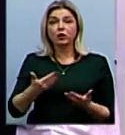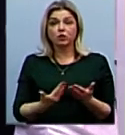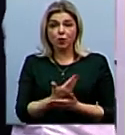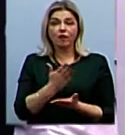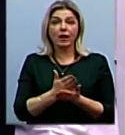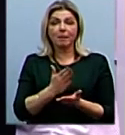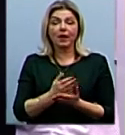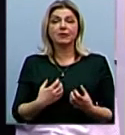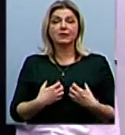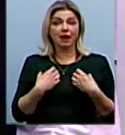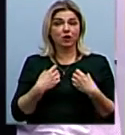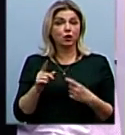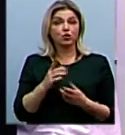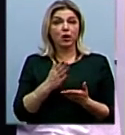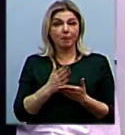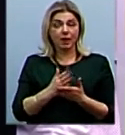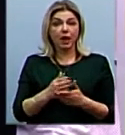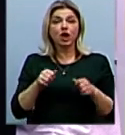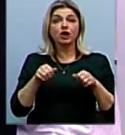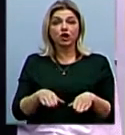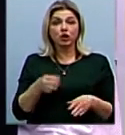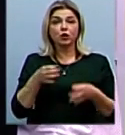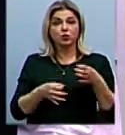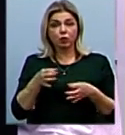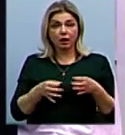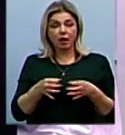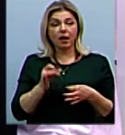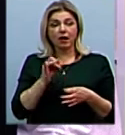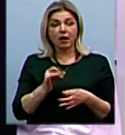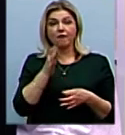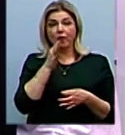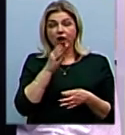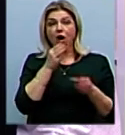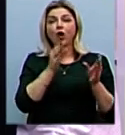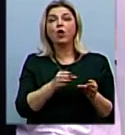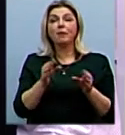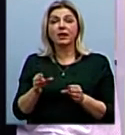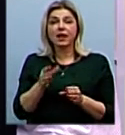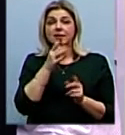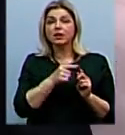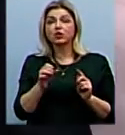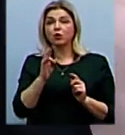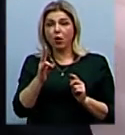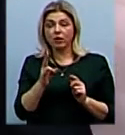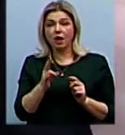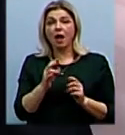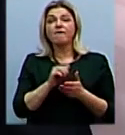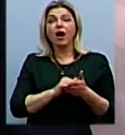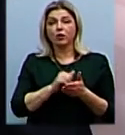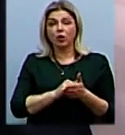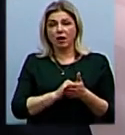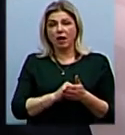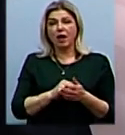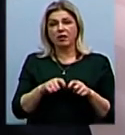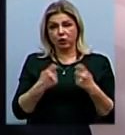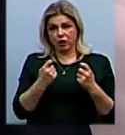самое страшное, что мы имеем, это снова решение суда, и во время отопительного сезона фактор дестабилизации. Я бы тут